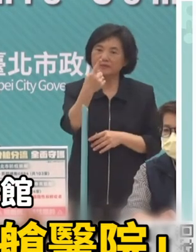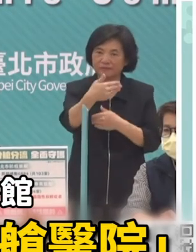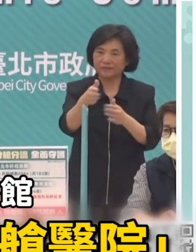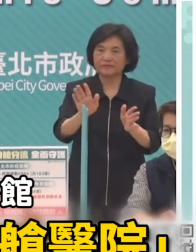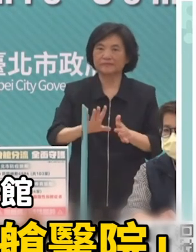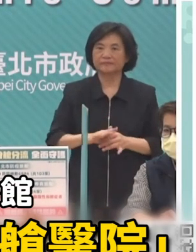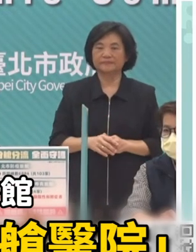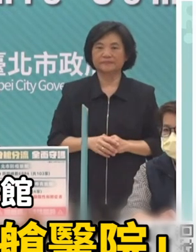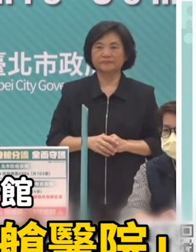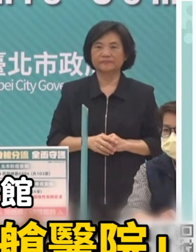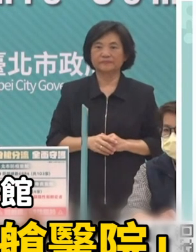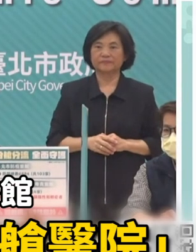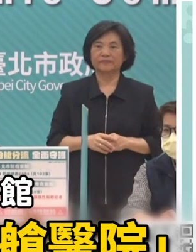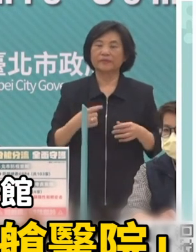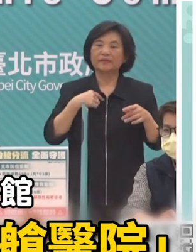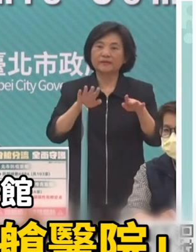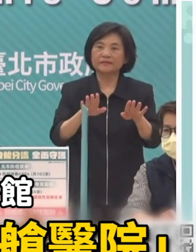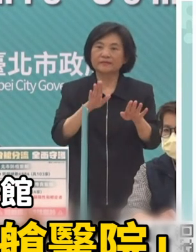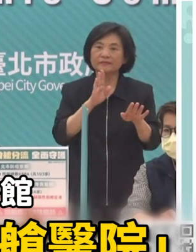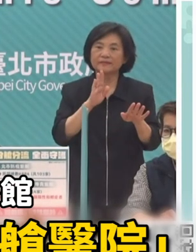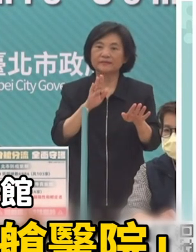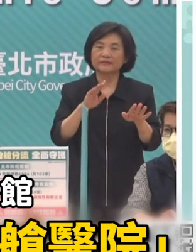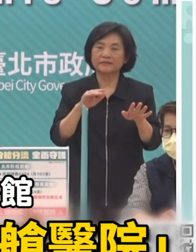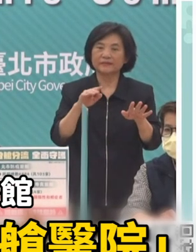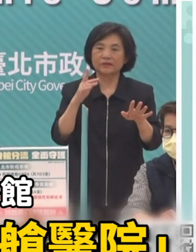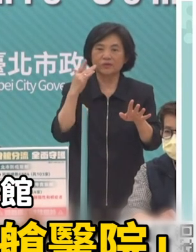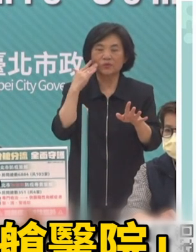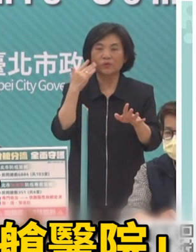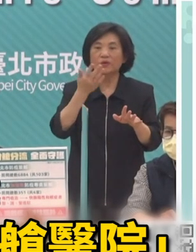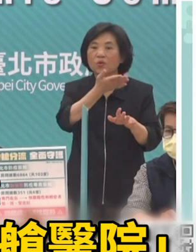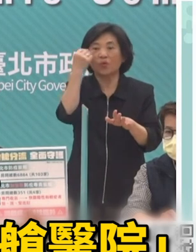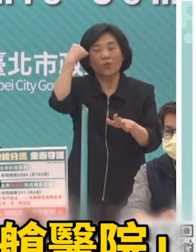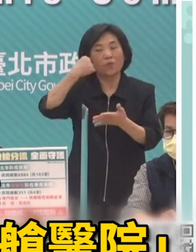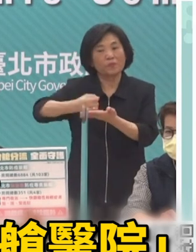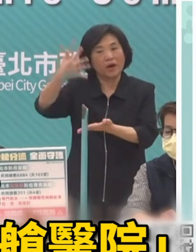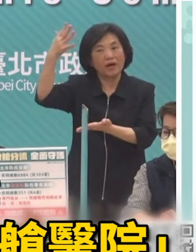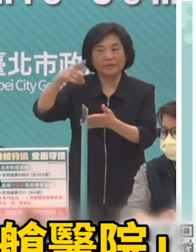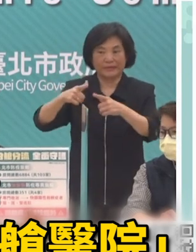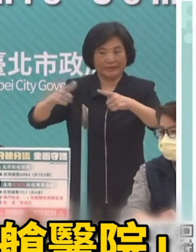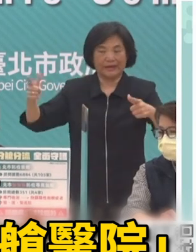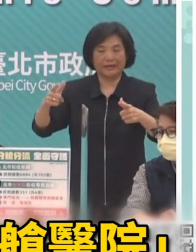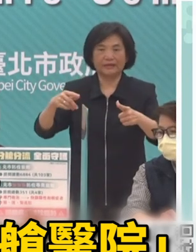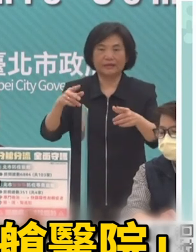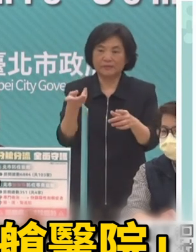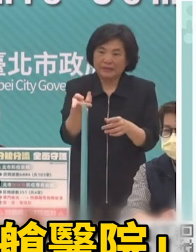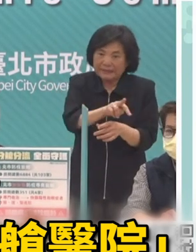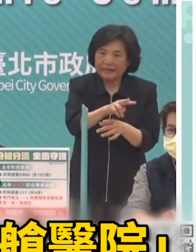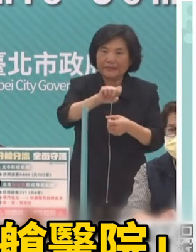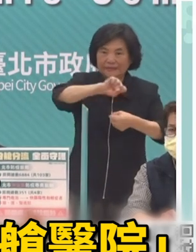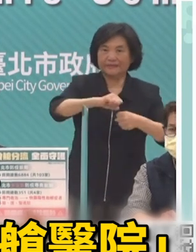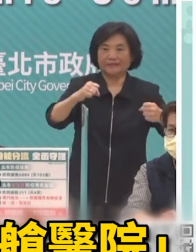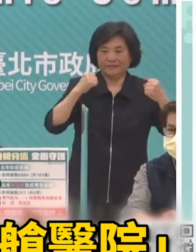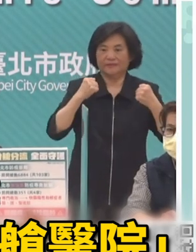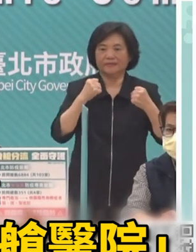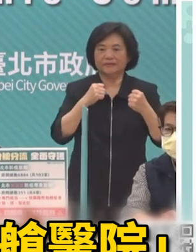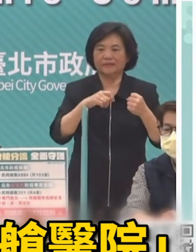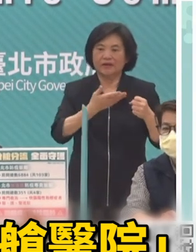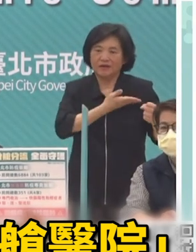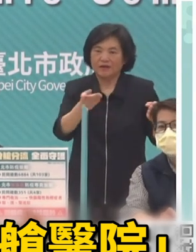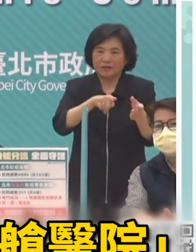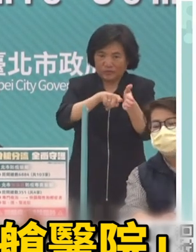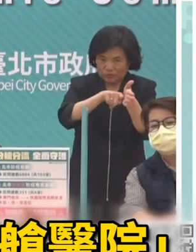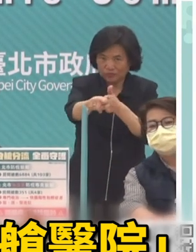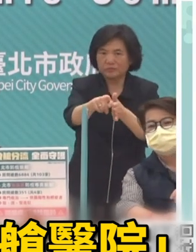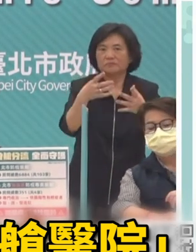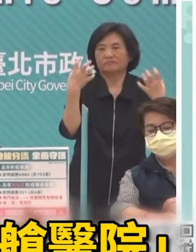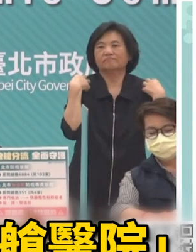把一些比较大型的防疫旅馆哦，要转成这种加强版防疫专责旅馆。坦白